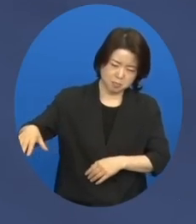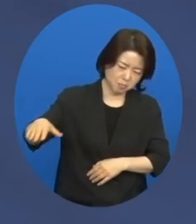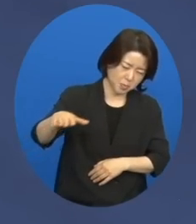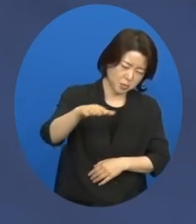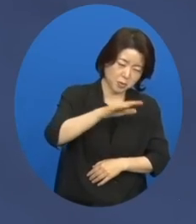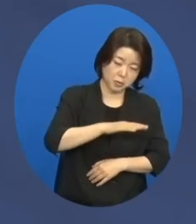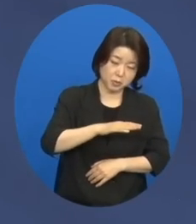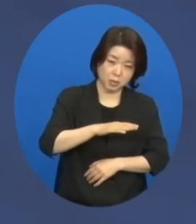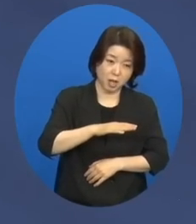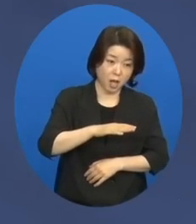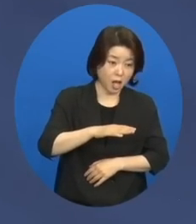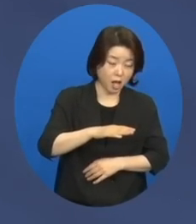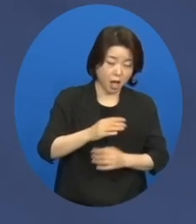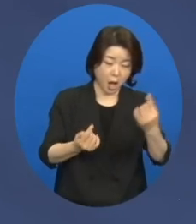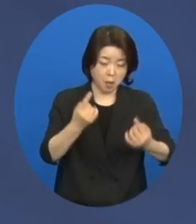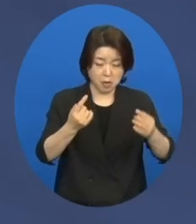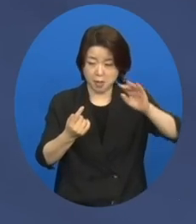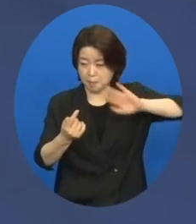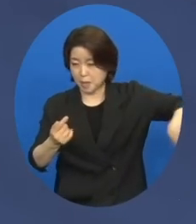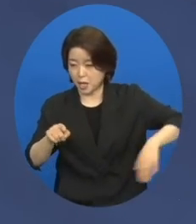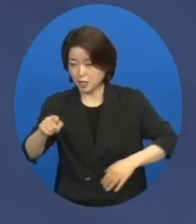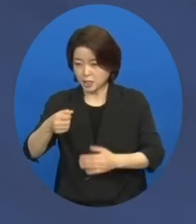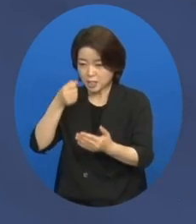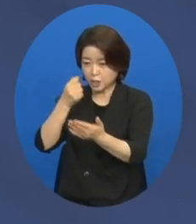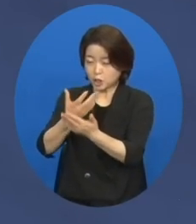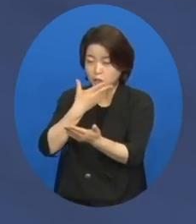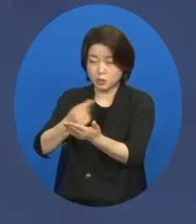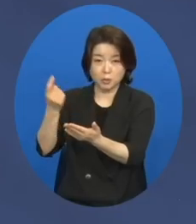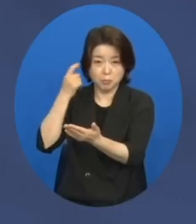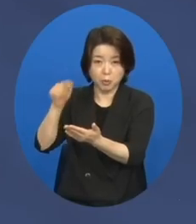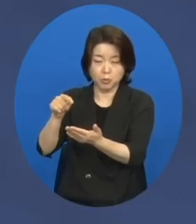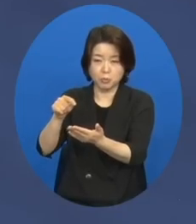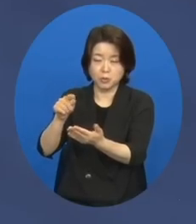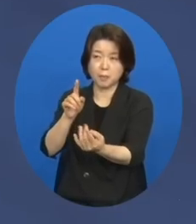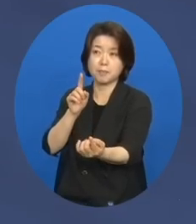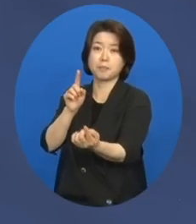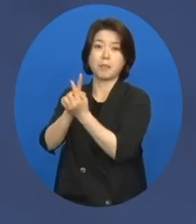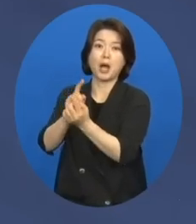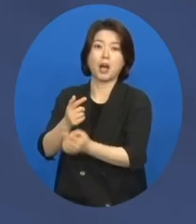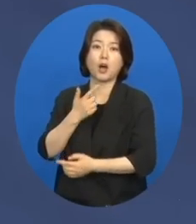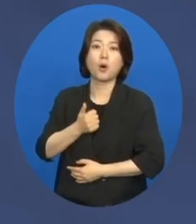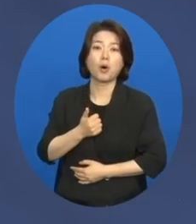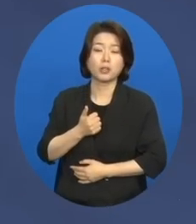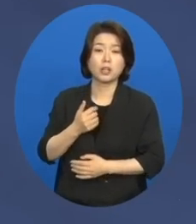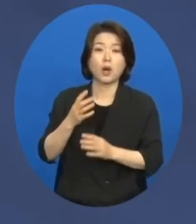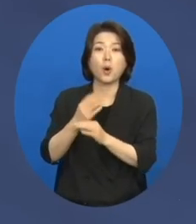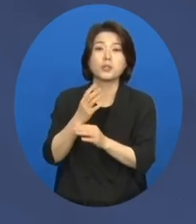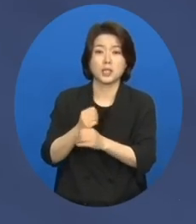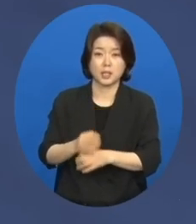걸 압도할 만한 결정적인 복음으로 와 닿았던 때는 언제이십니까?